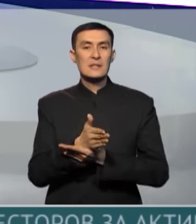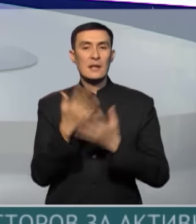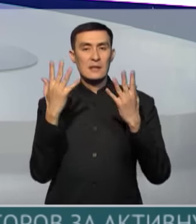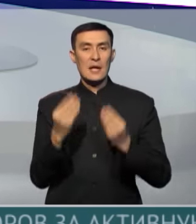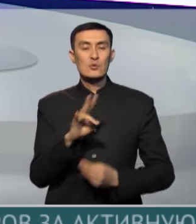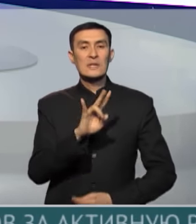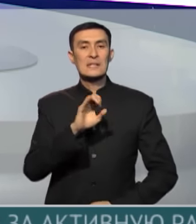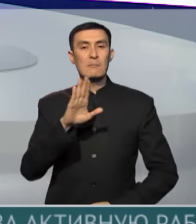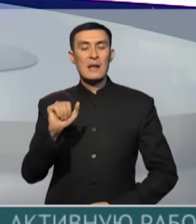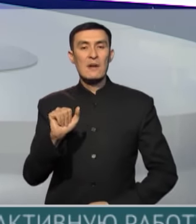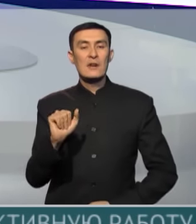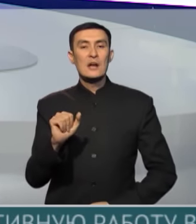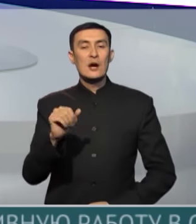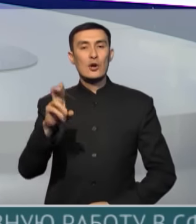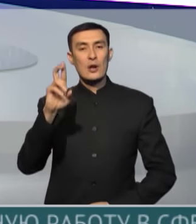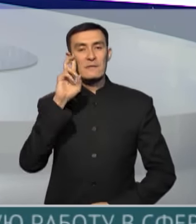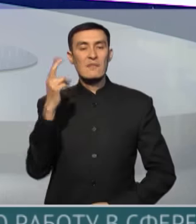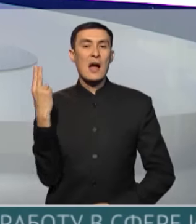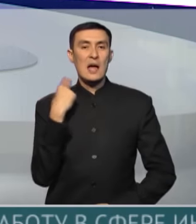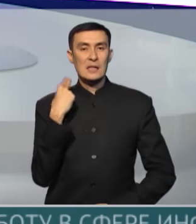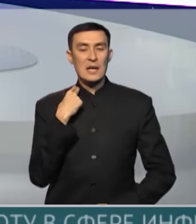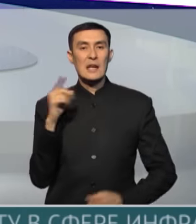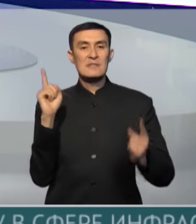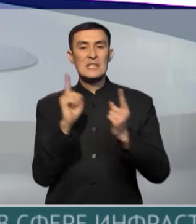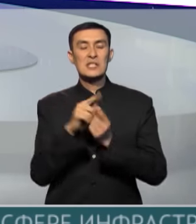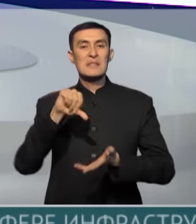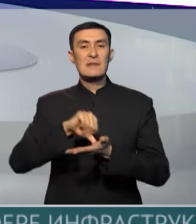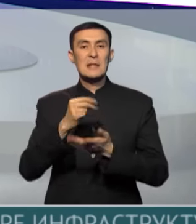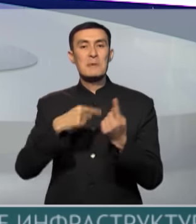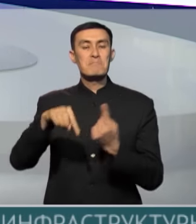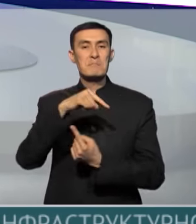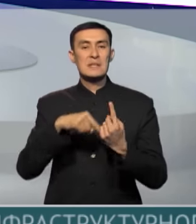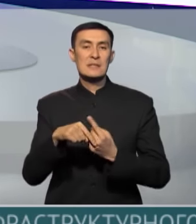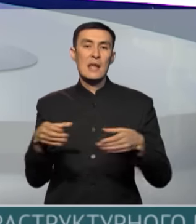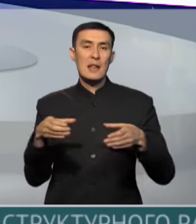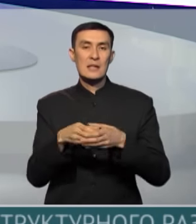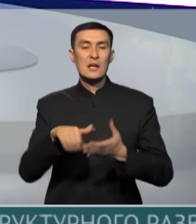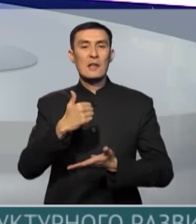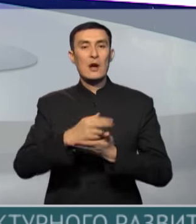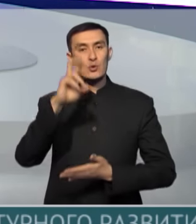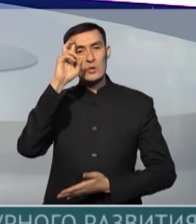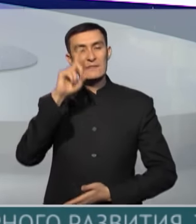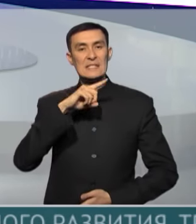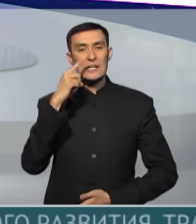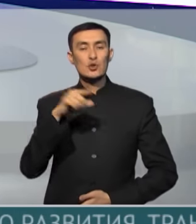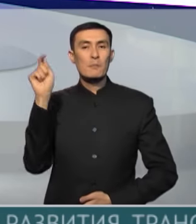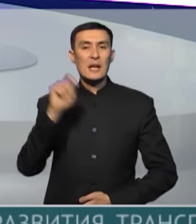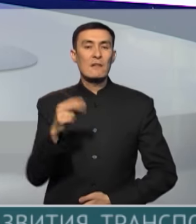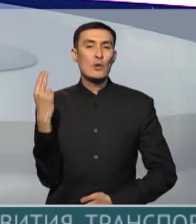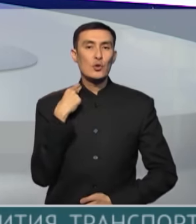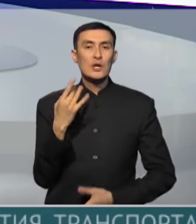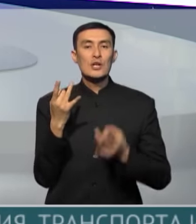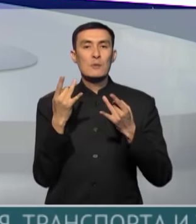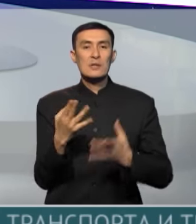визита Нурсултана Назарбаева в Соединенное Королевство. На встрече с представителями бизнес-элиты президент подчеркнул, что приехал в Лондон не